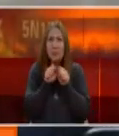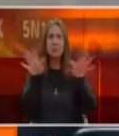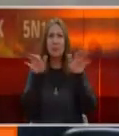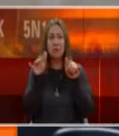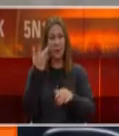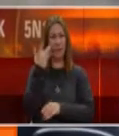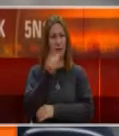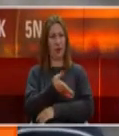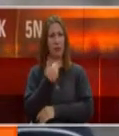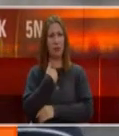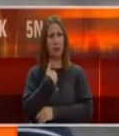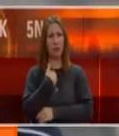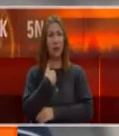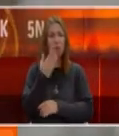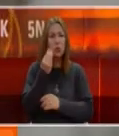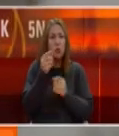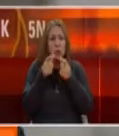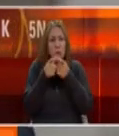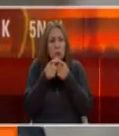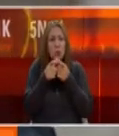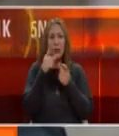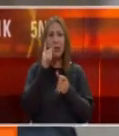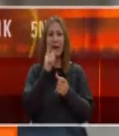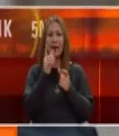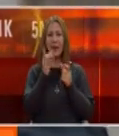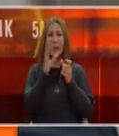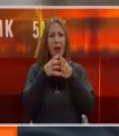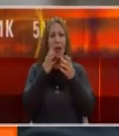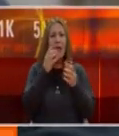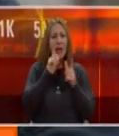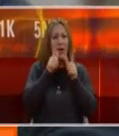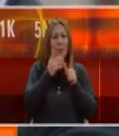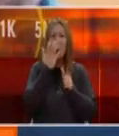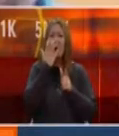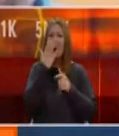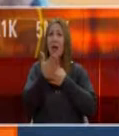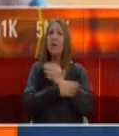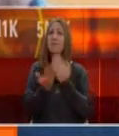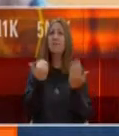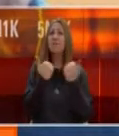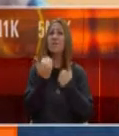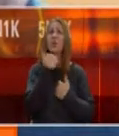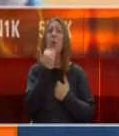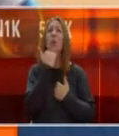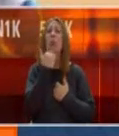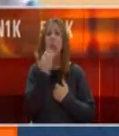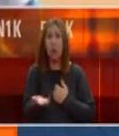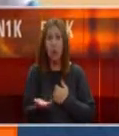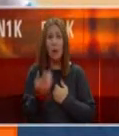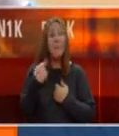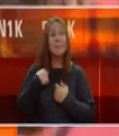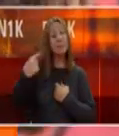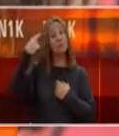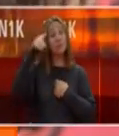ettik. Ve çok küçük bir kitleye hitap ettikleri için de bekledikleri yardımları alamamışlardı. Biz